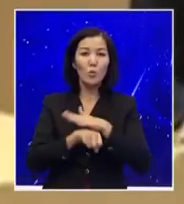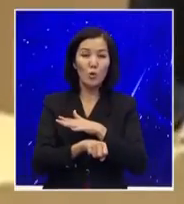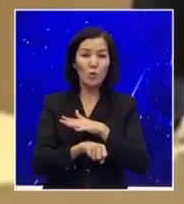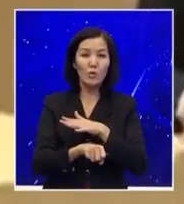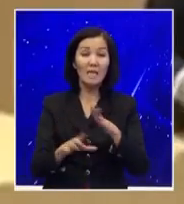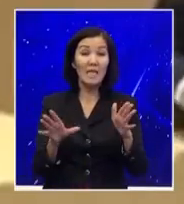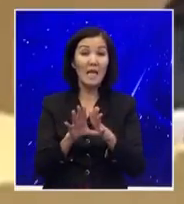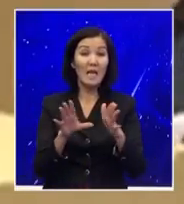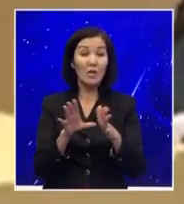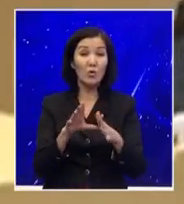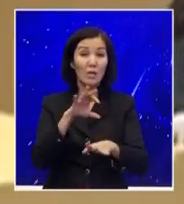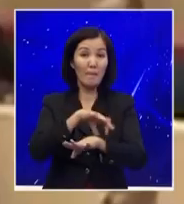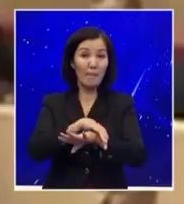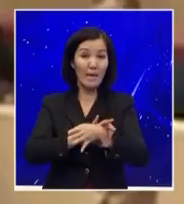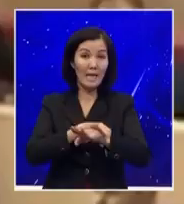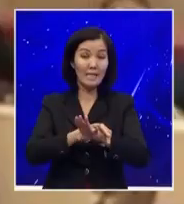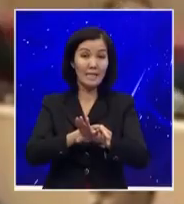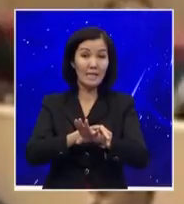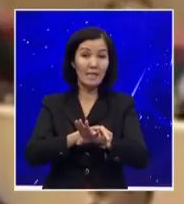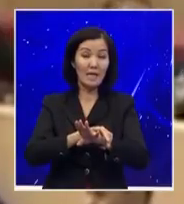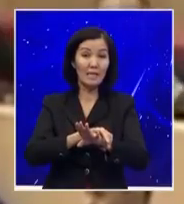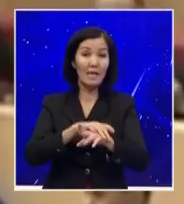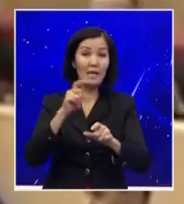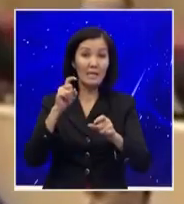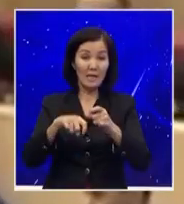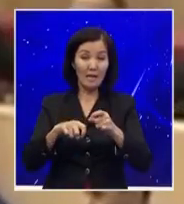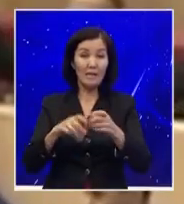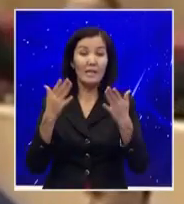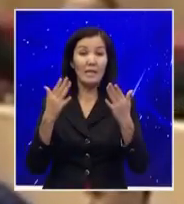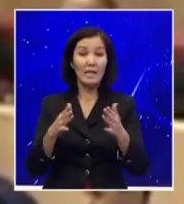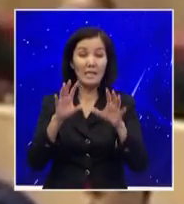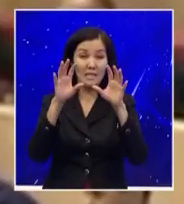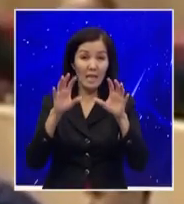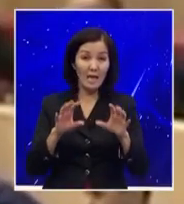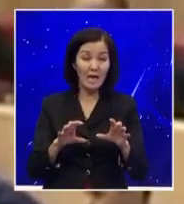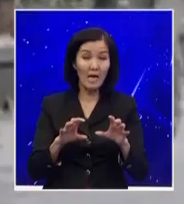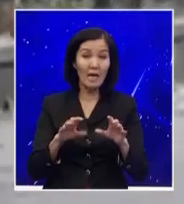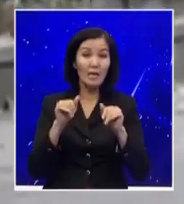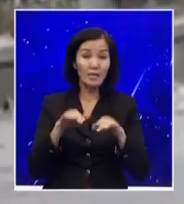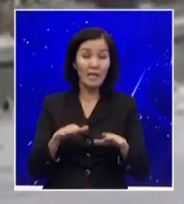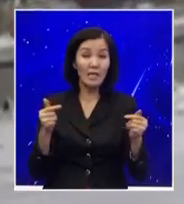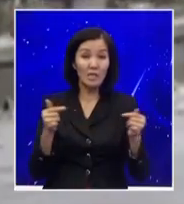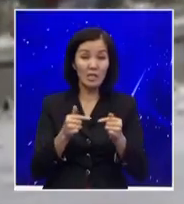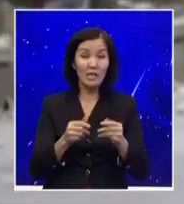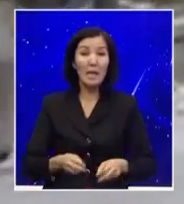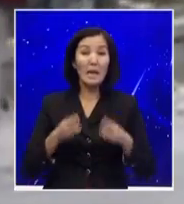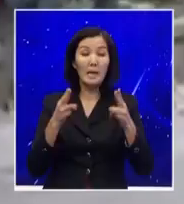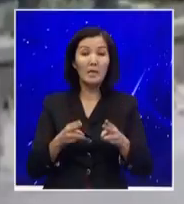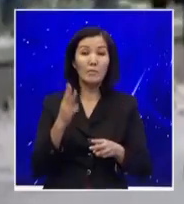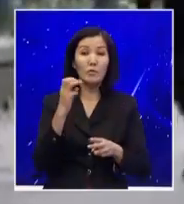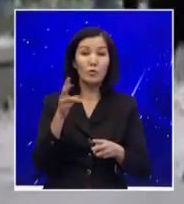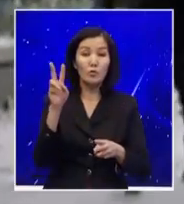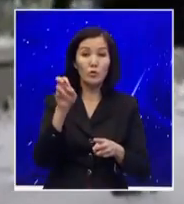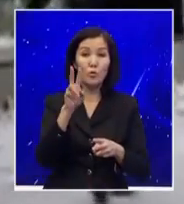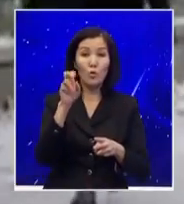тағылат. Елдің әкімшілік кодексіне енгізілген түзетулер бойынша заңды күшіне еніп отыр. Және мұндай қылмыс жасаушыларға $300